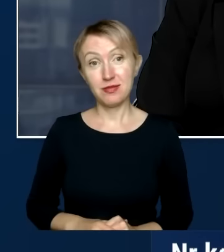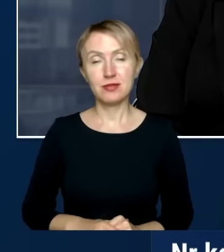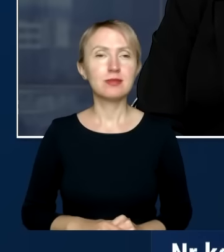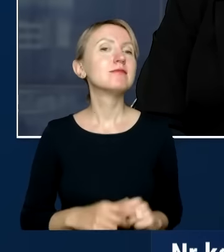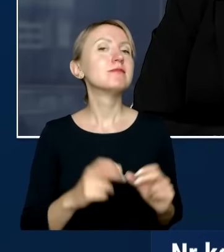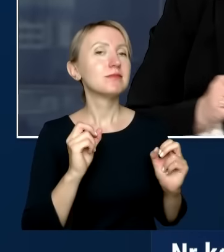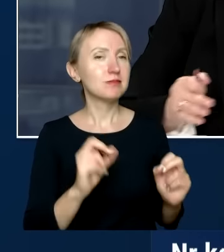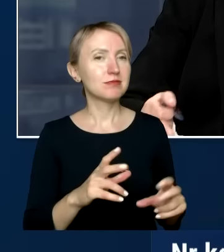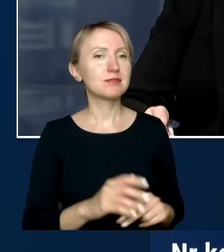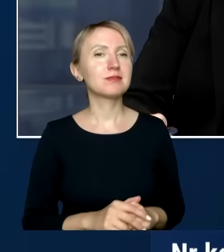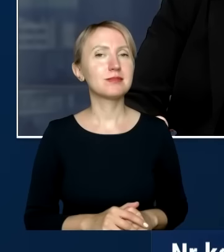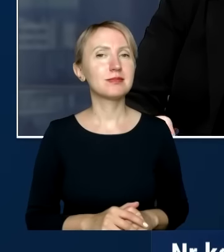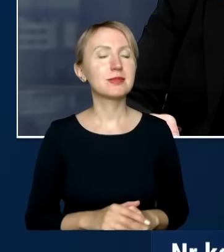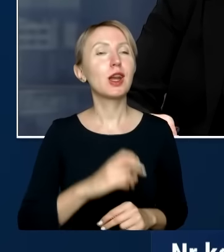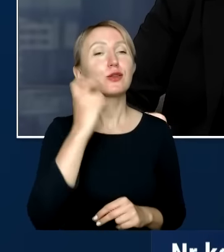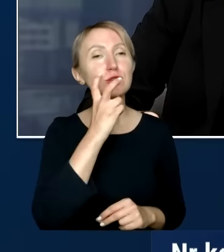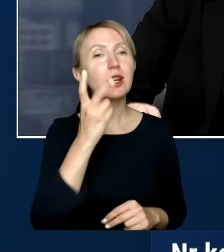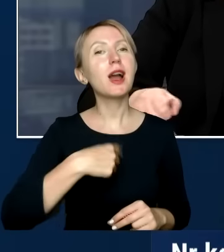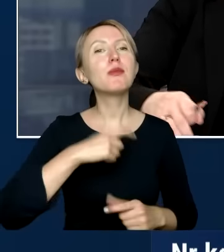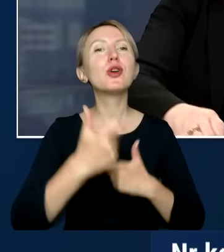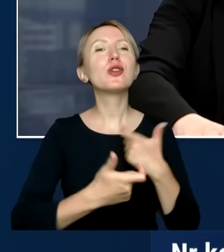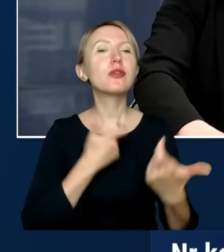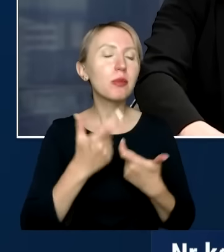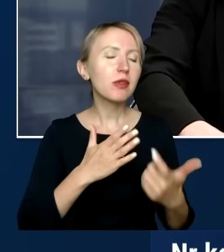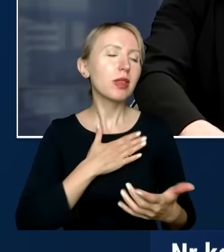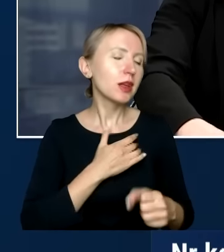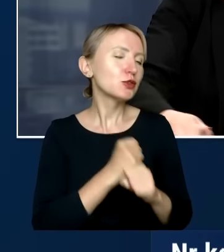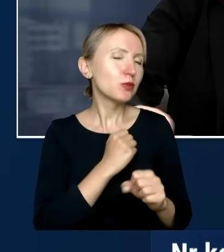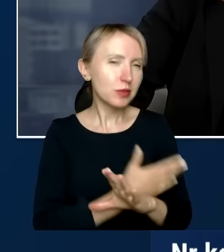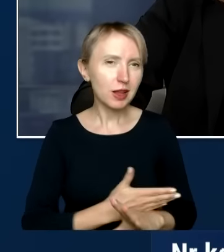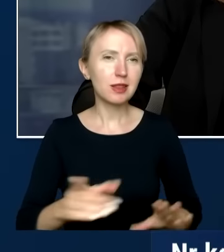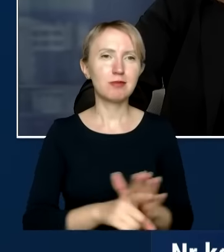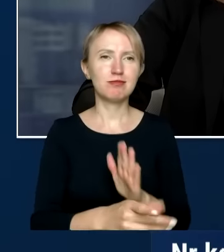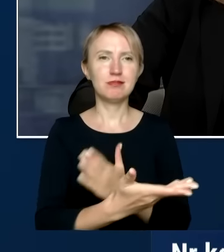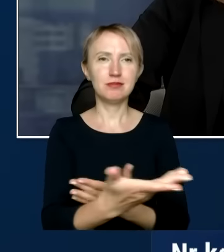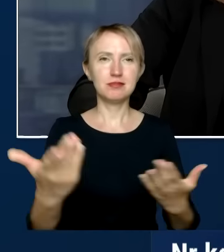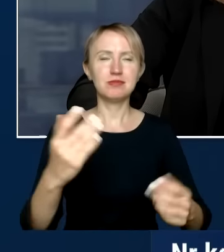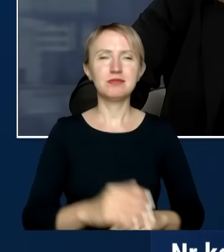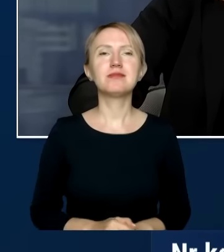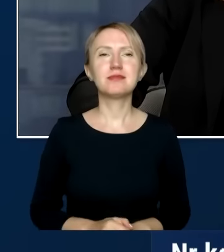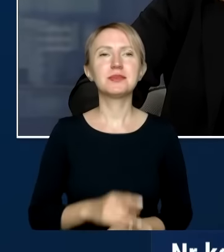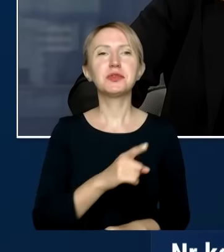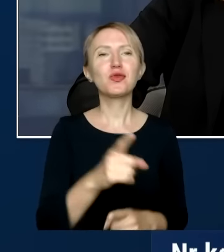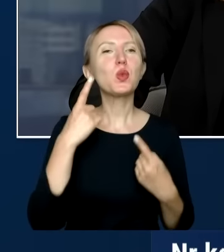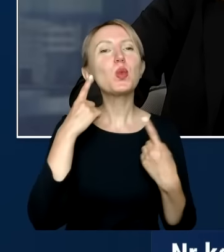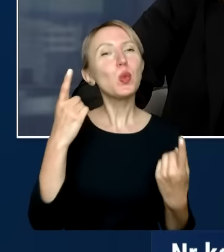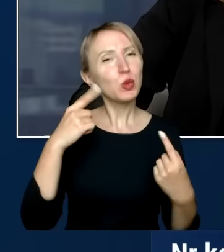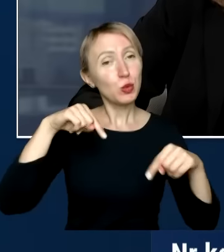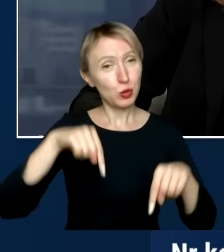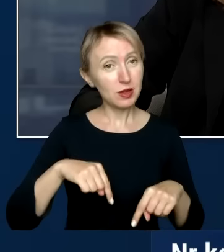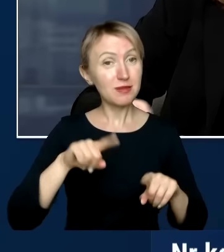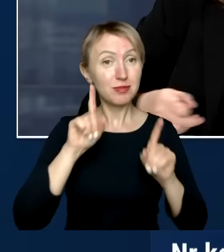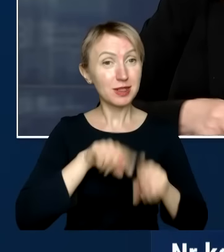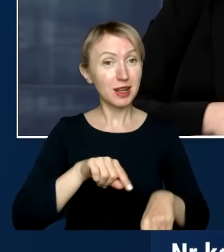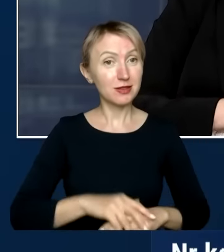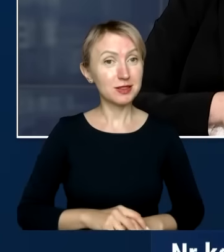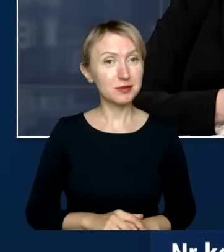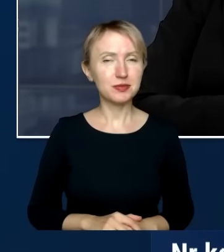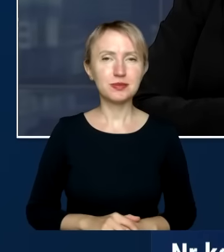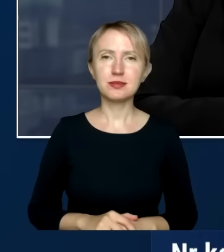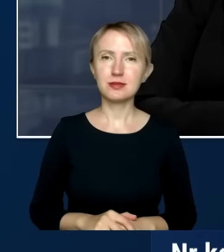tak jest ciekawie a my robimy swoje dla państwa i przynajmniej u nas państwo usłyszą prawdę i